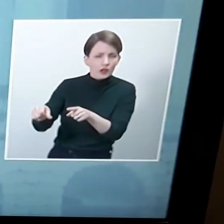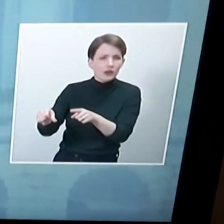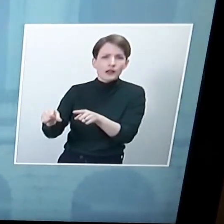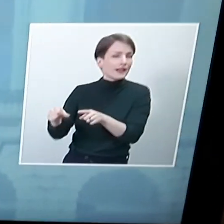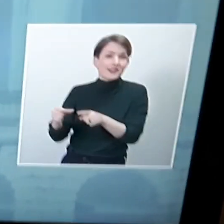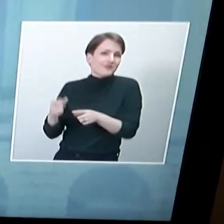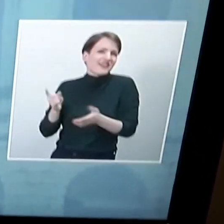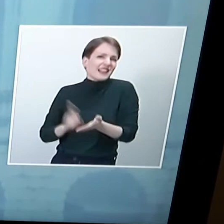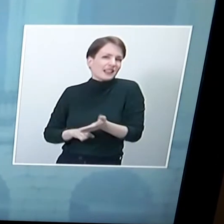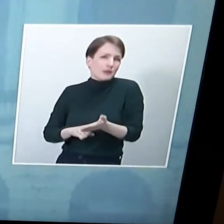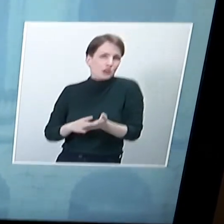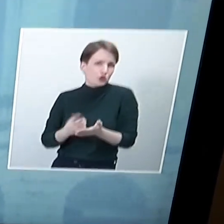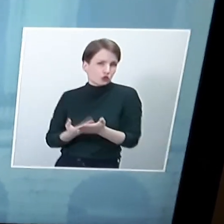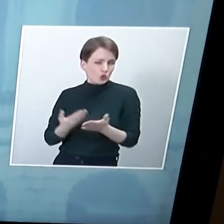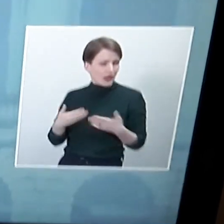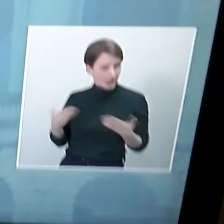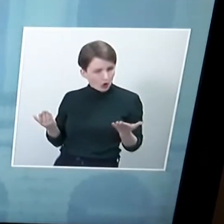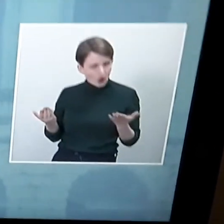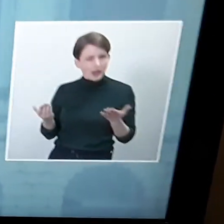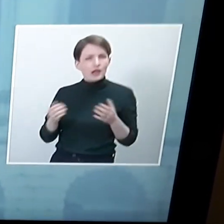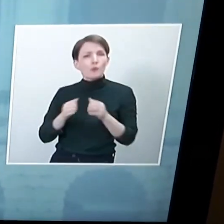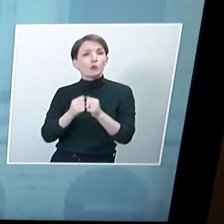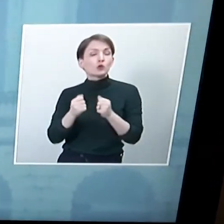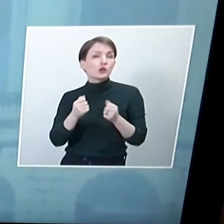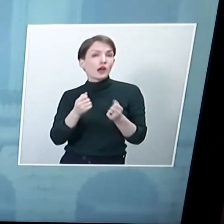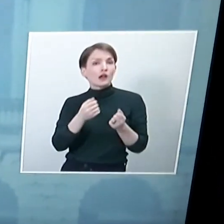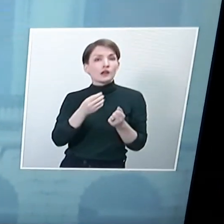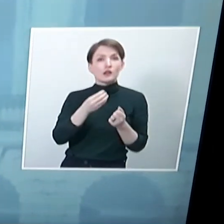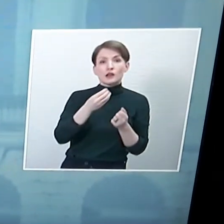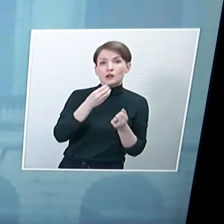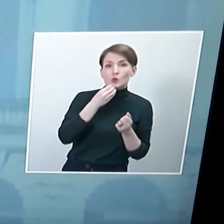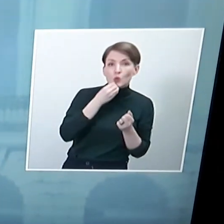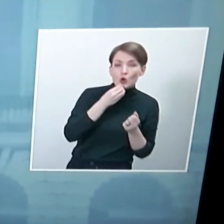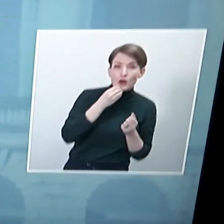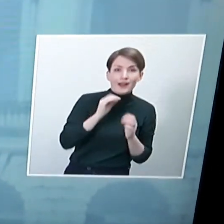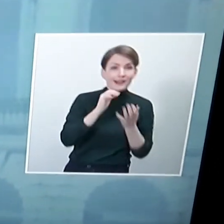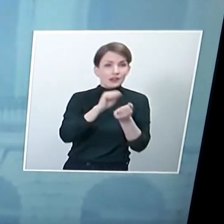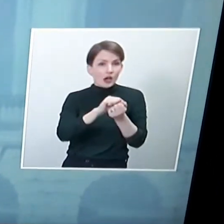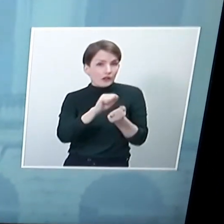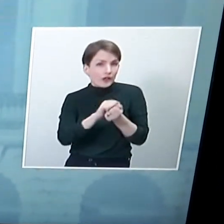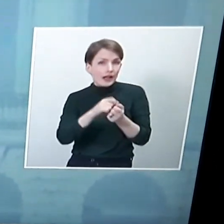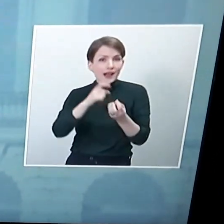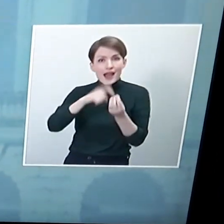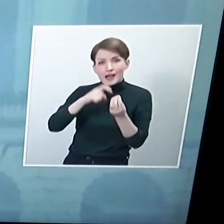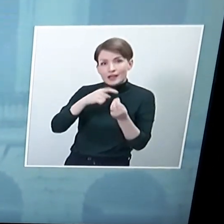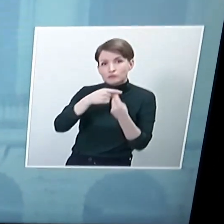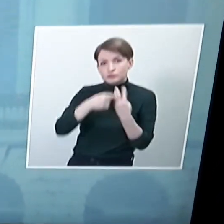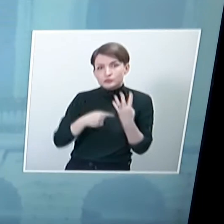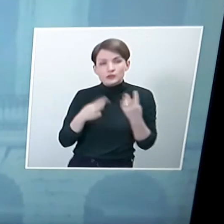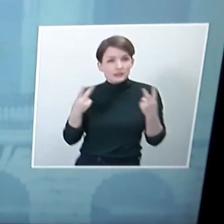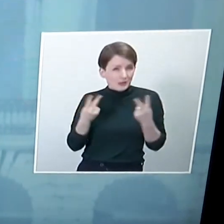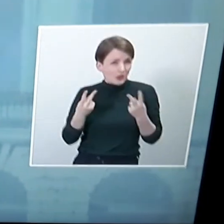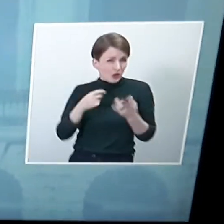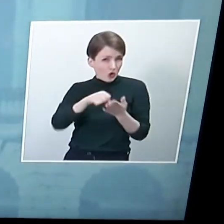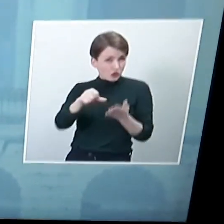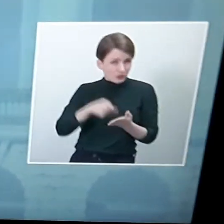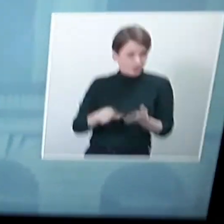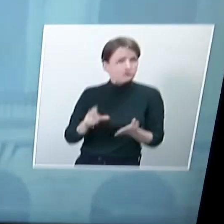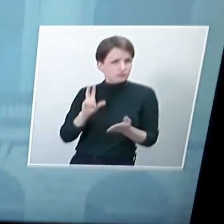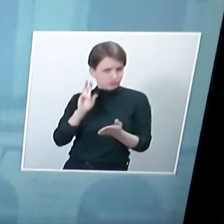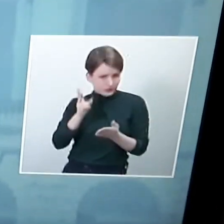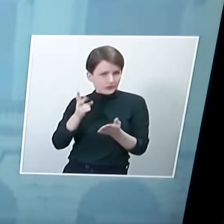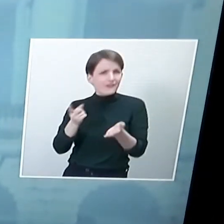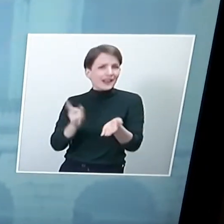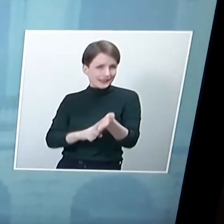lasketa välttämättömäksi syyksi, mutta esimerkiksi elintarvikkeiden tai ruuan tai lääkkeiden ja muiden vastaavien hankkiminen katsotaan